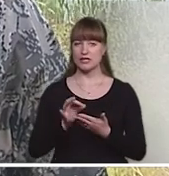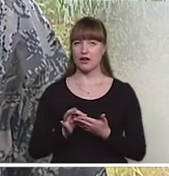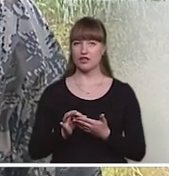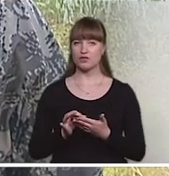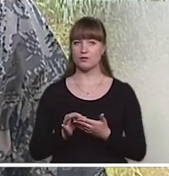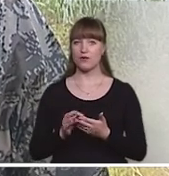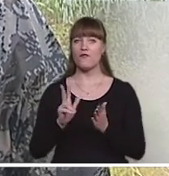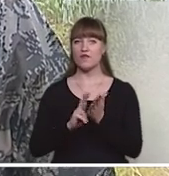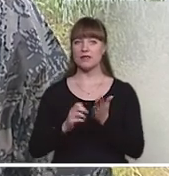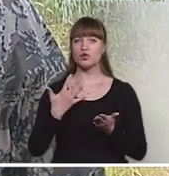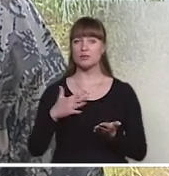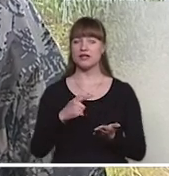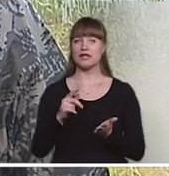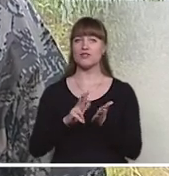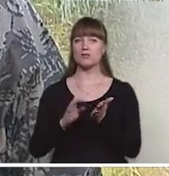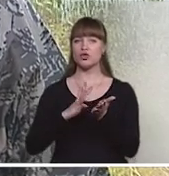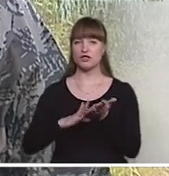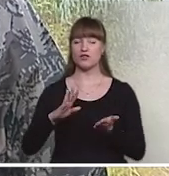скажем,